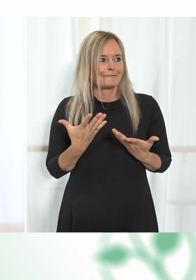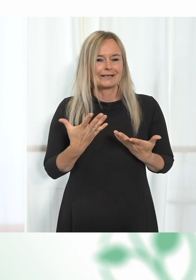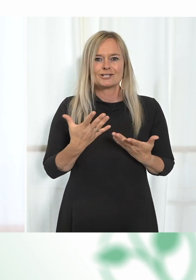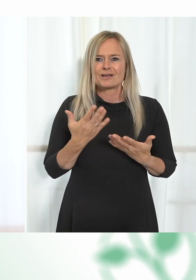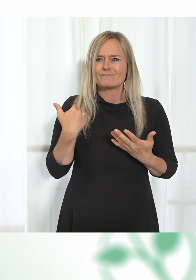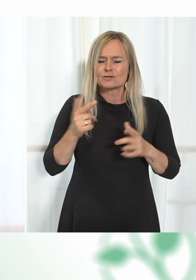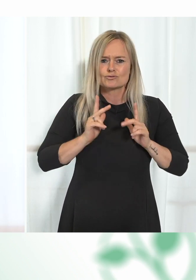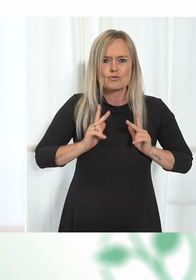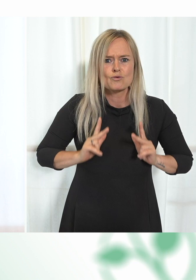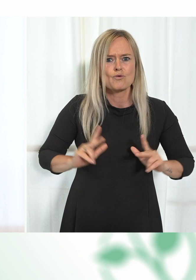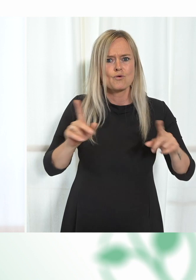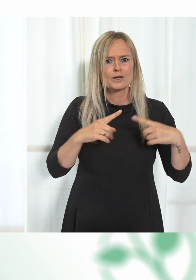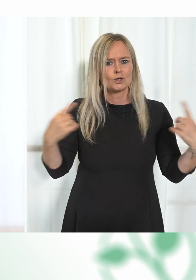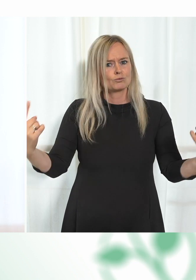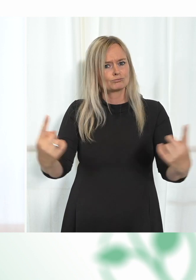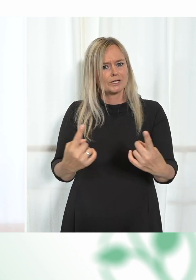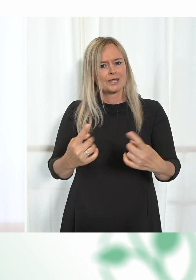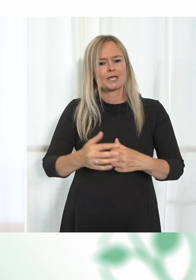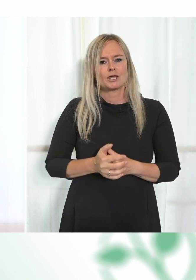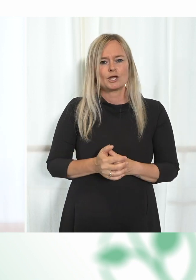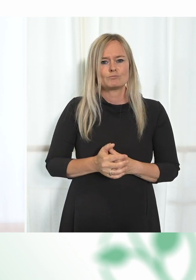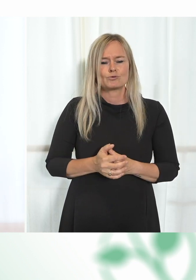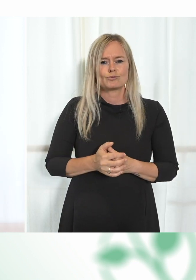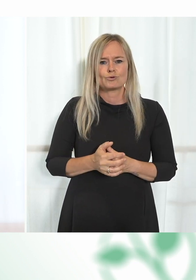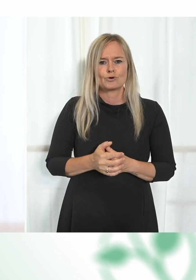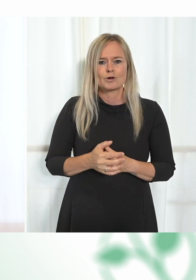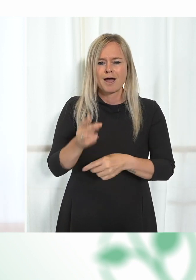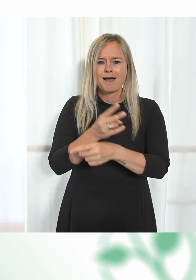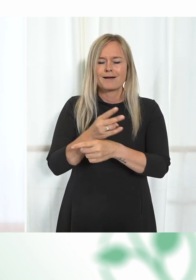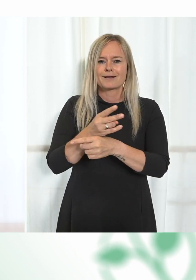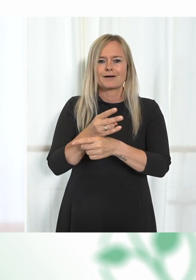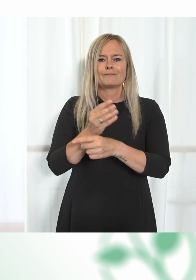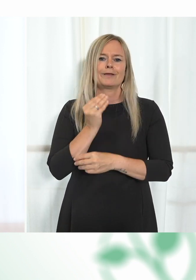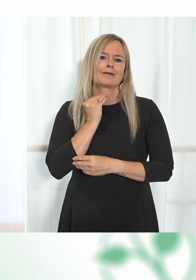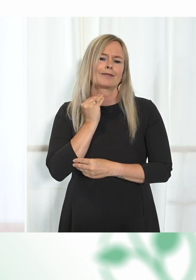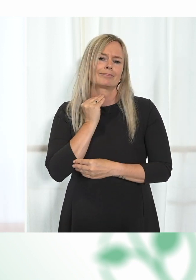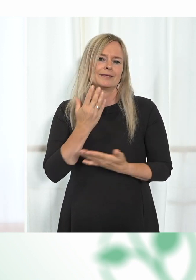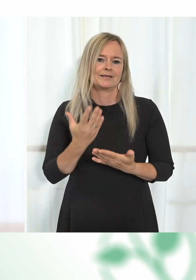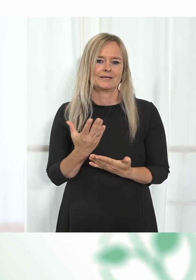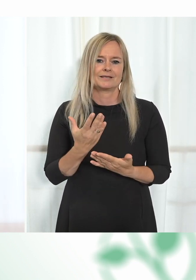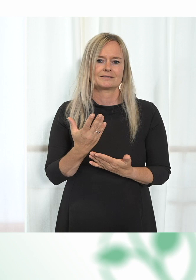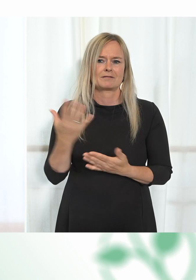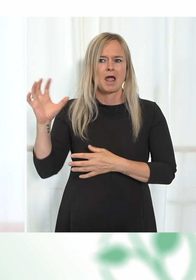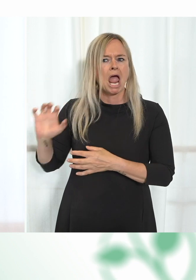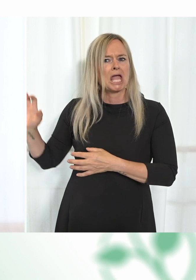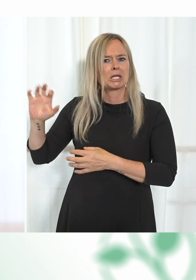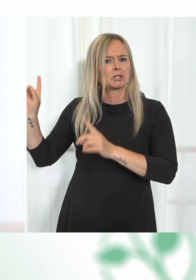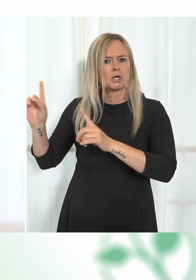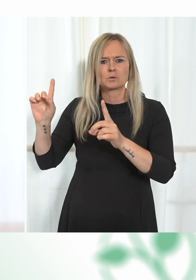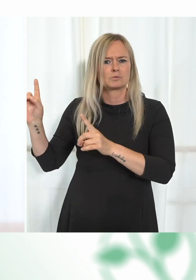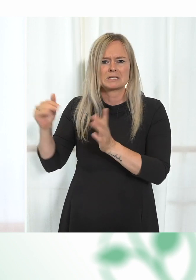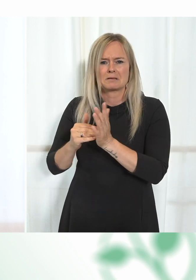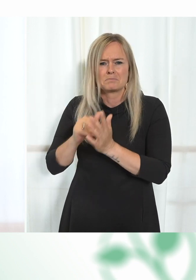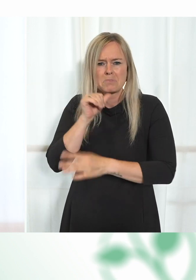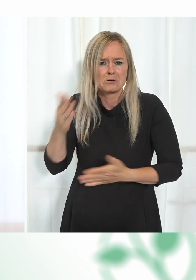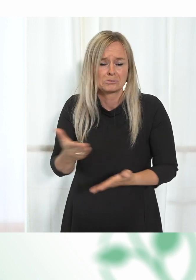ruhigen Umgebung miteinander einen Kaffee genießen können. Es hat keine Hintergrundmusik gegeben, braucht man alles